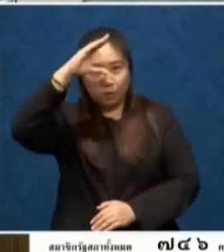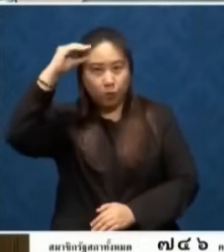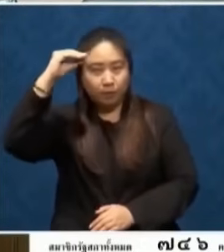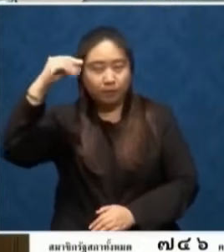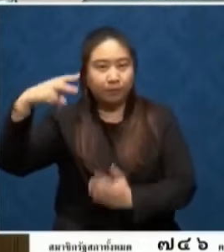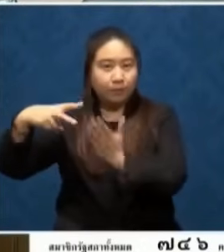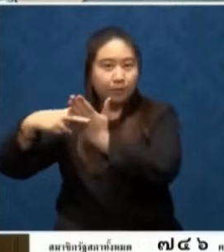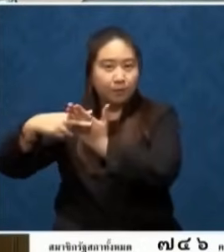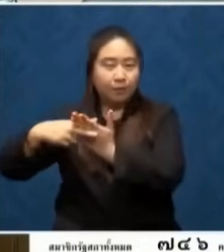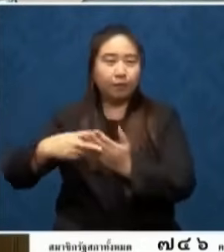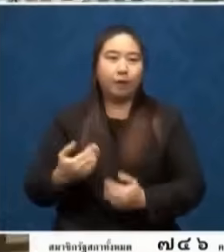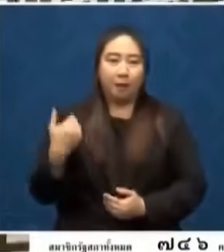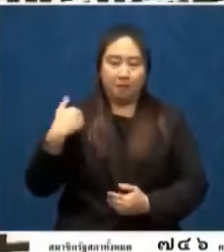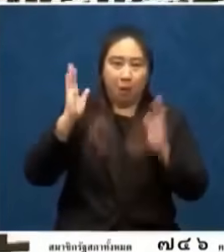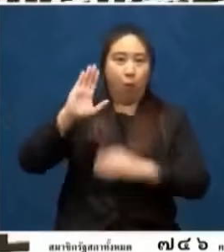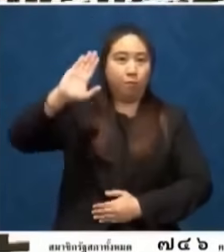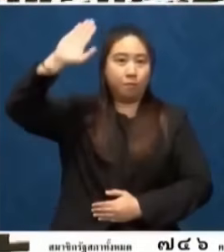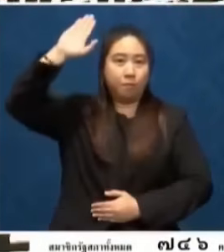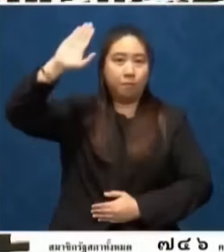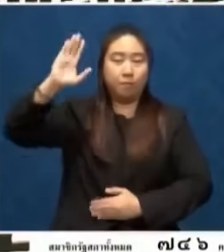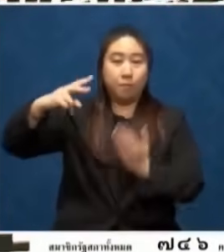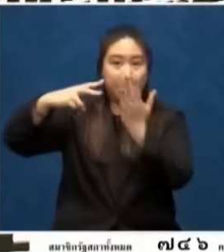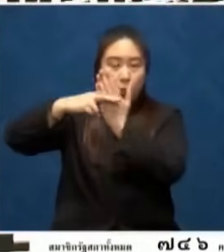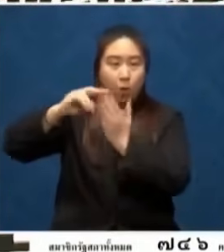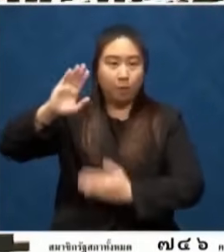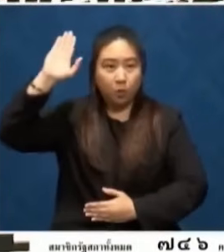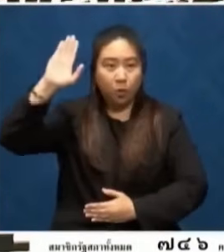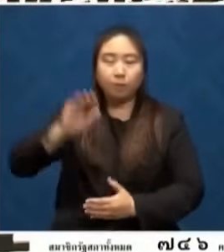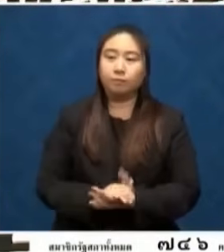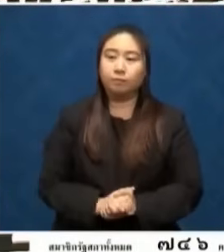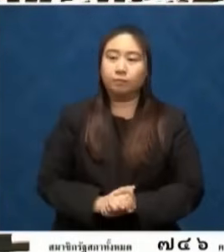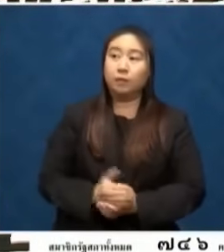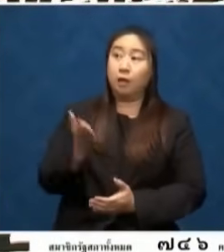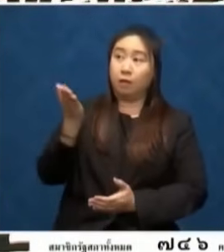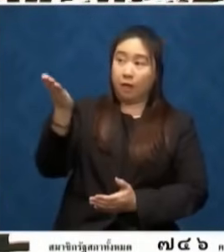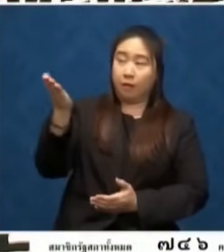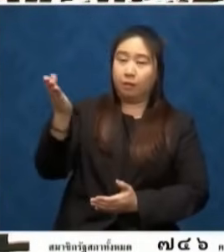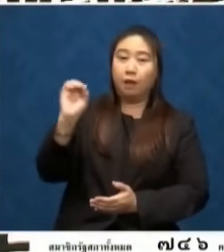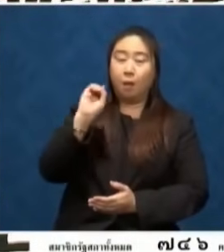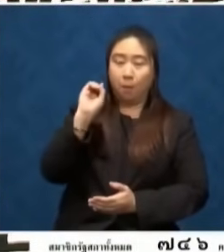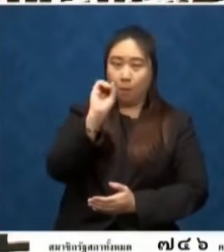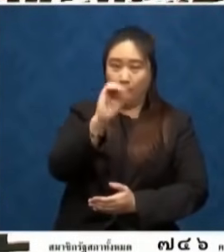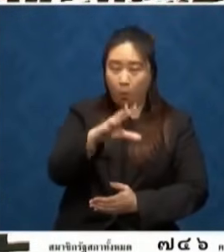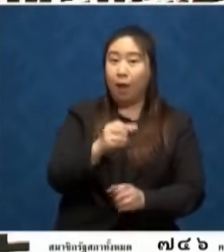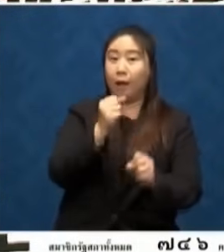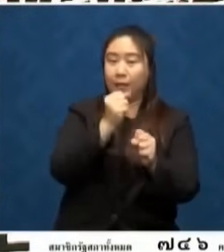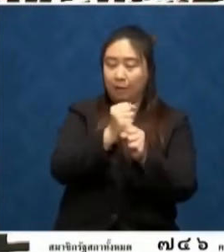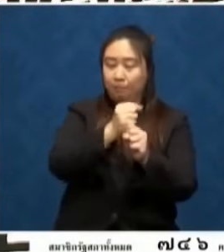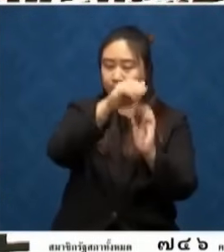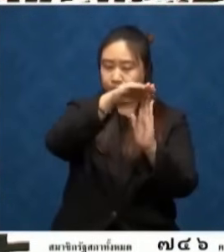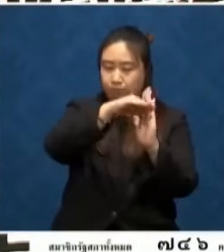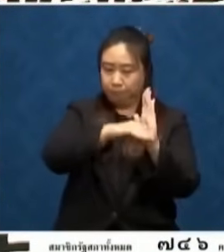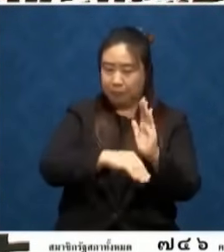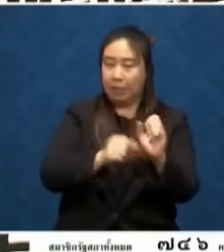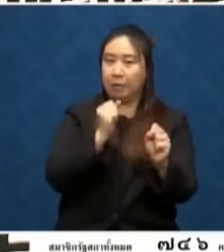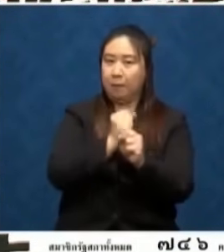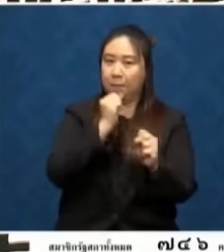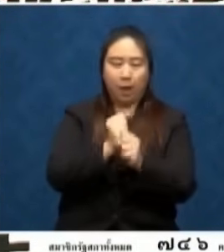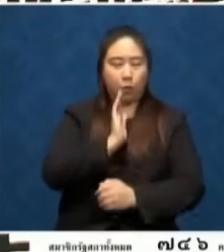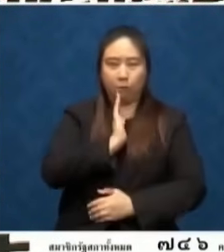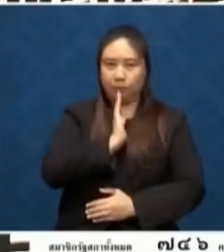ได้ย้ำไว้ในตอนท้าย ประท้วงข้างหน้าครับ ของรัฐบาลของท่านว่าจะปฏิบัติหน้าที่ด้วยความซื่อสัตย์สุจริ